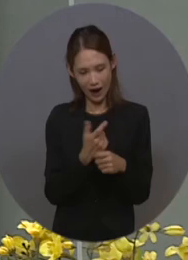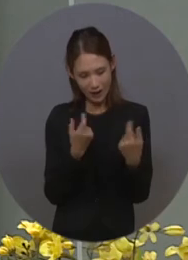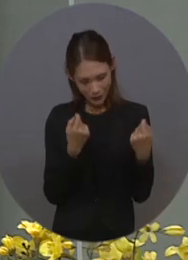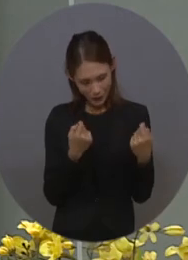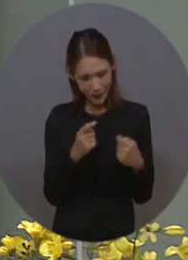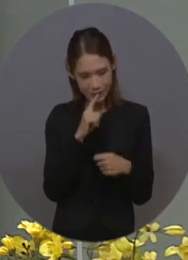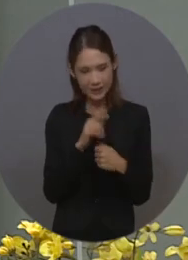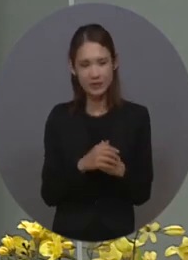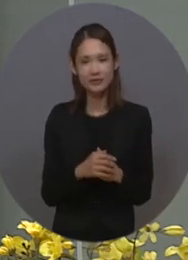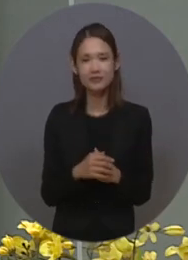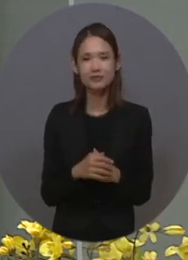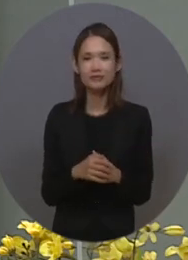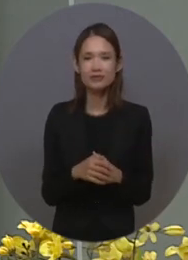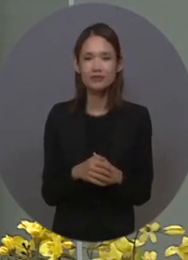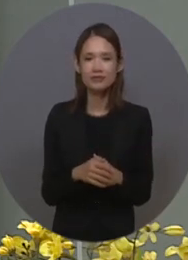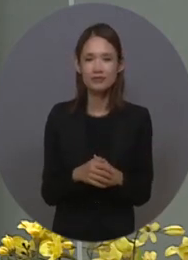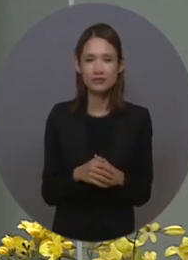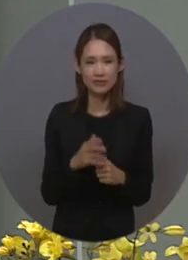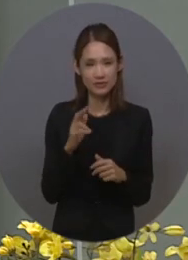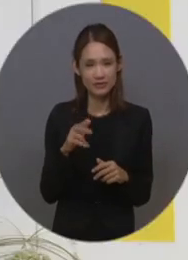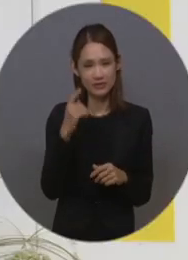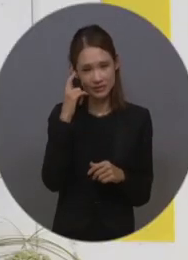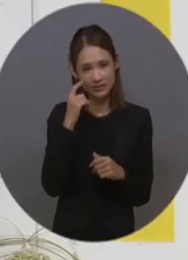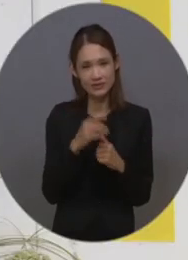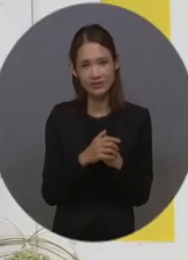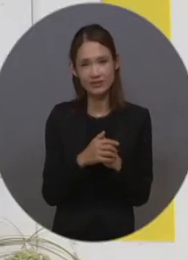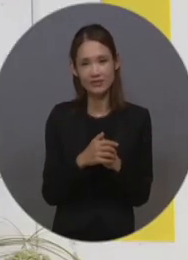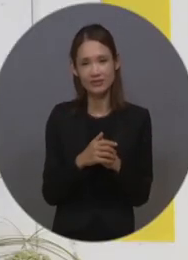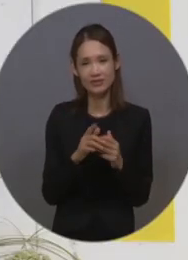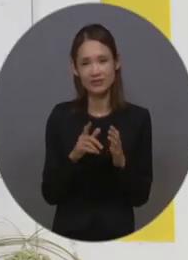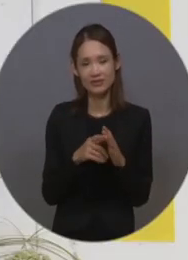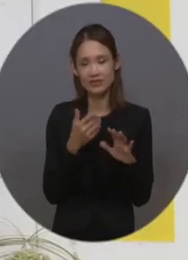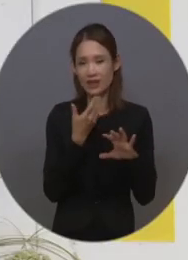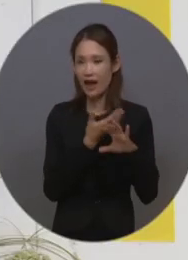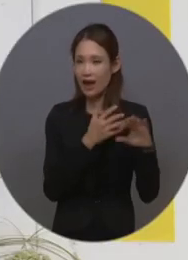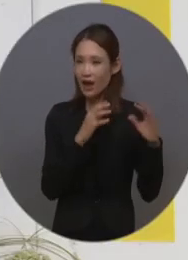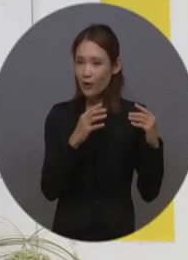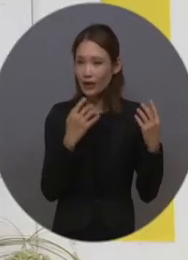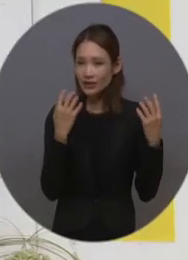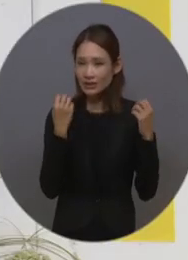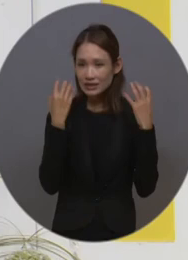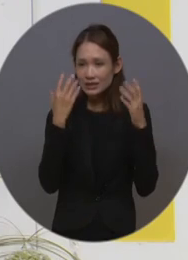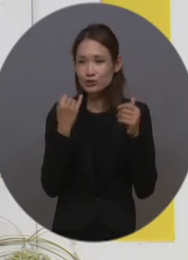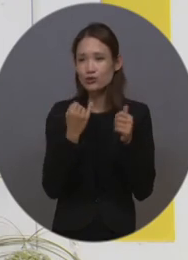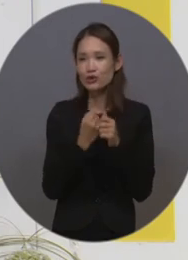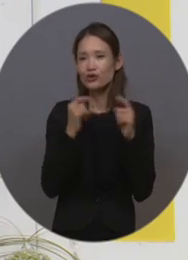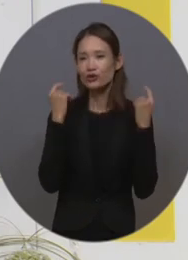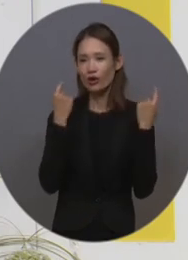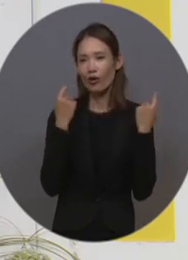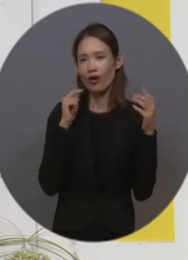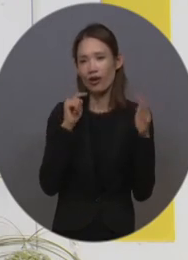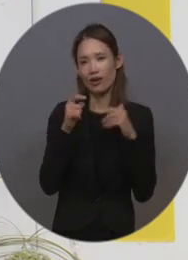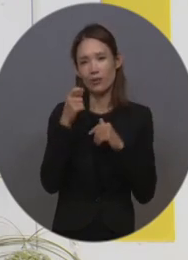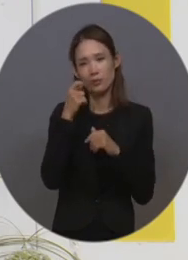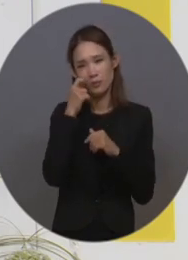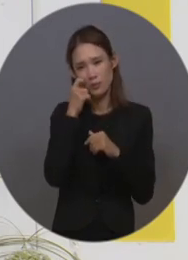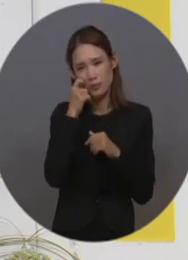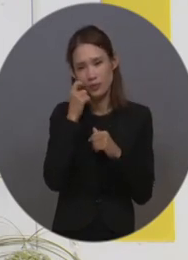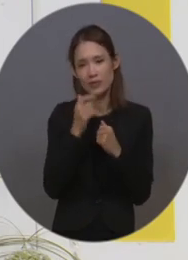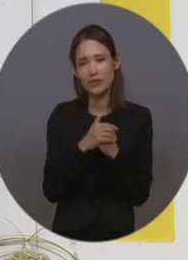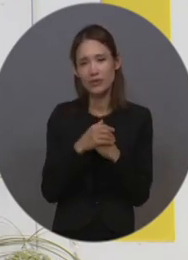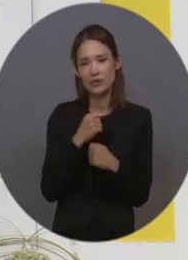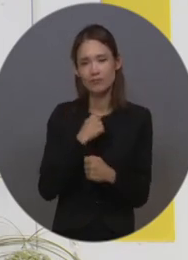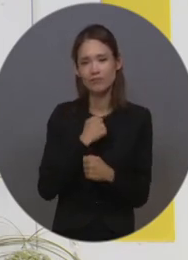하는데. 아니 근데 지금 생각해 보면 그 당시는 네. 해외 신혼여행 못 가는 게 너무나 마음이